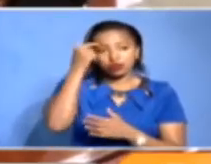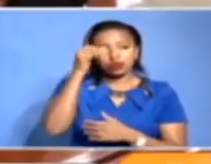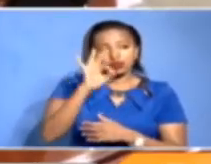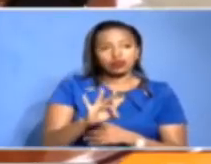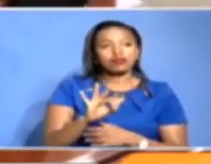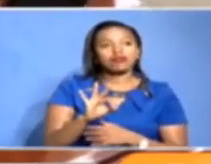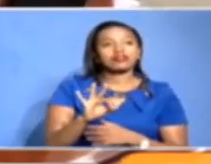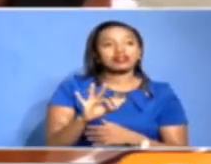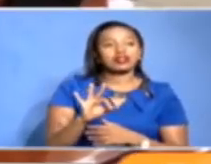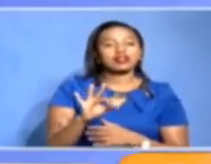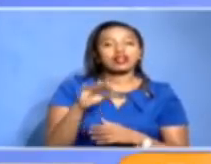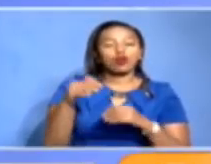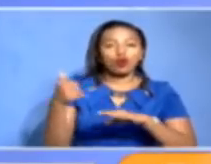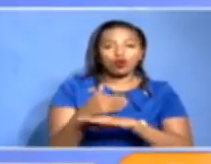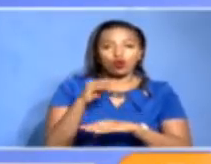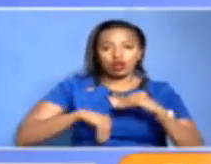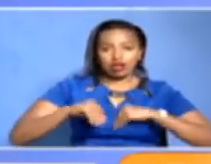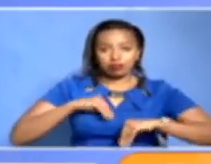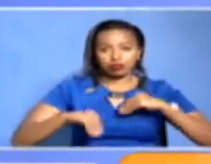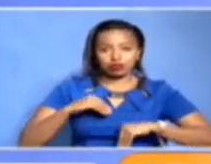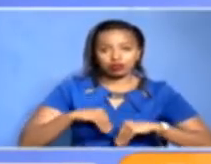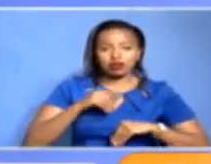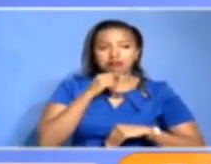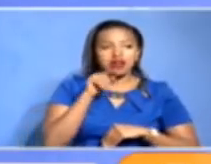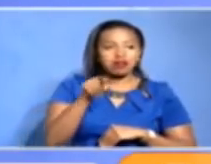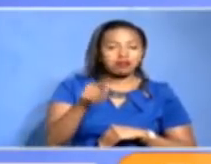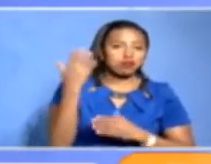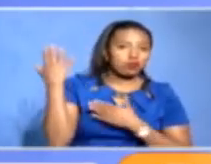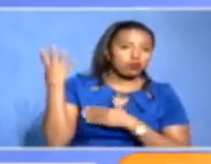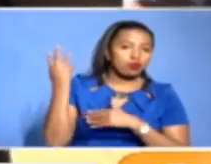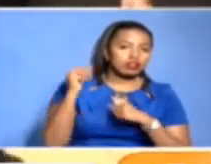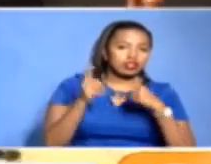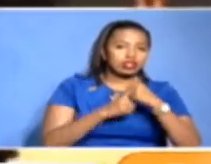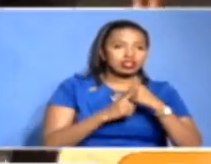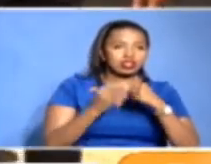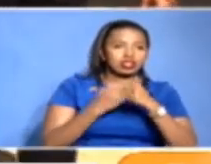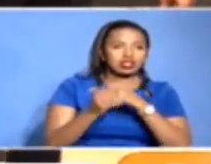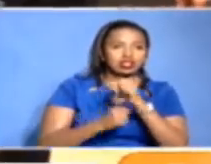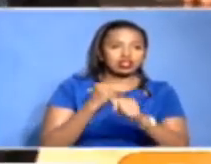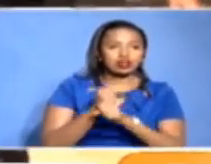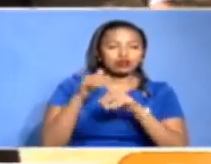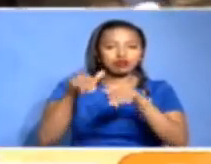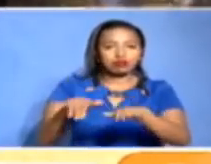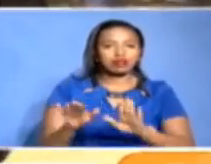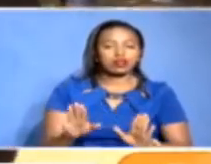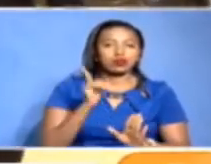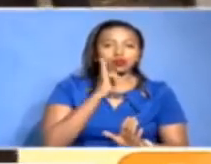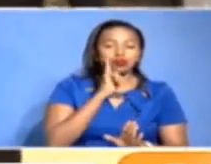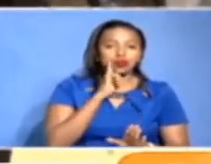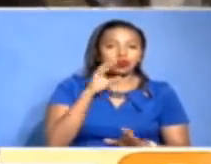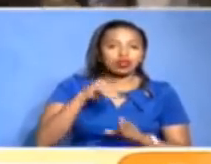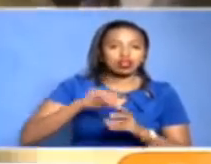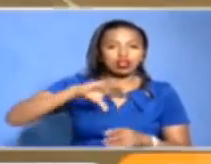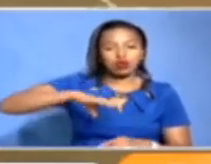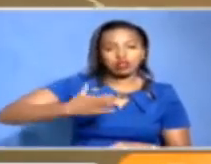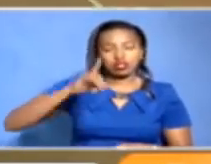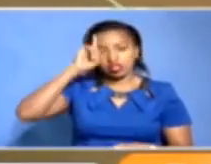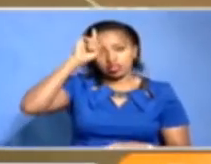wengine. Marehemu alikuwa na umri wa miaka 68 na atazikwa kesho huko Olkalau, kaunti ya Nyandarua.